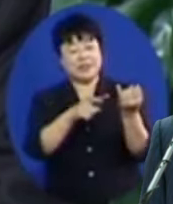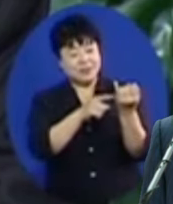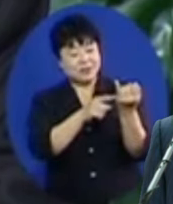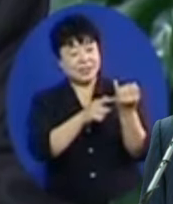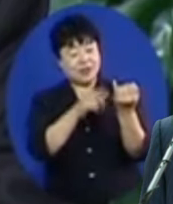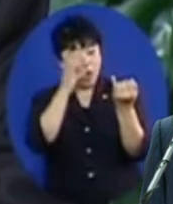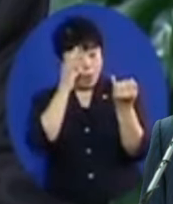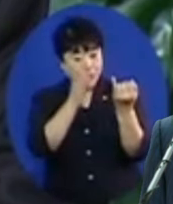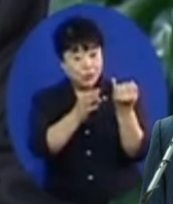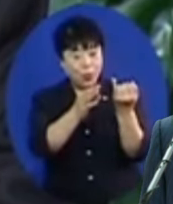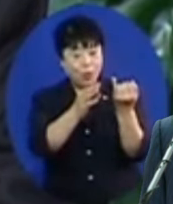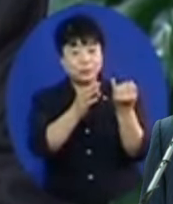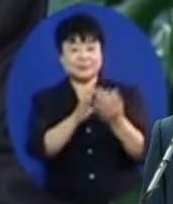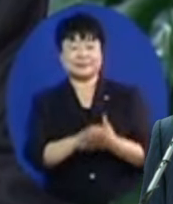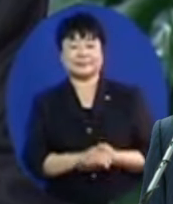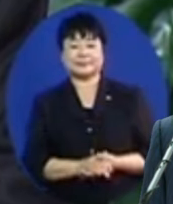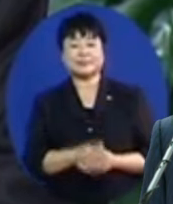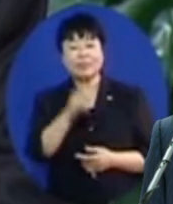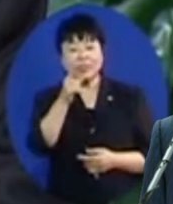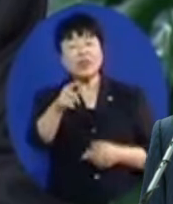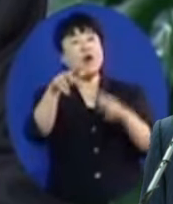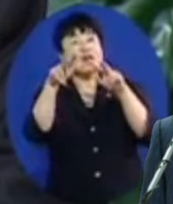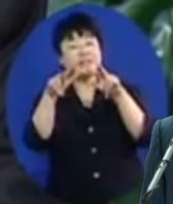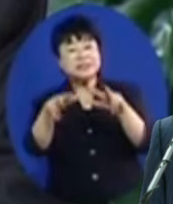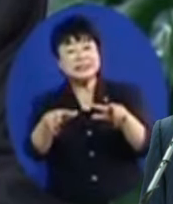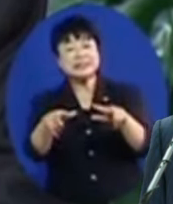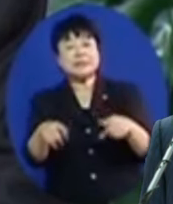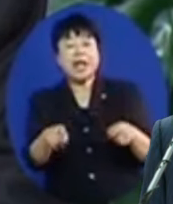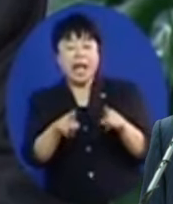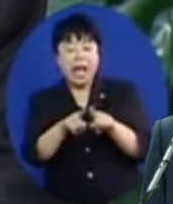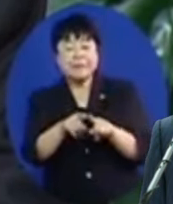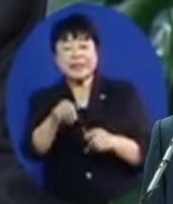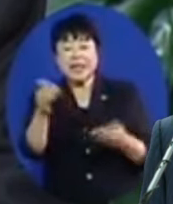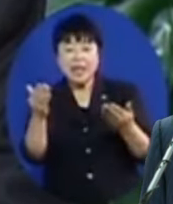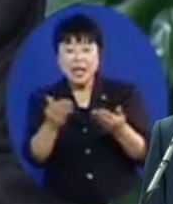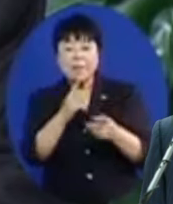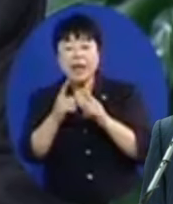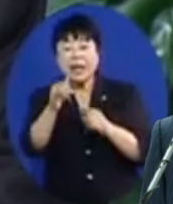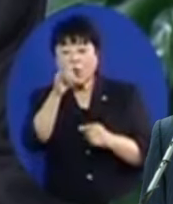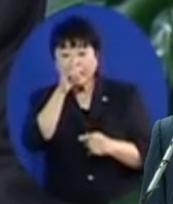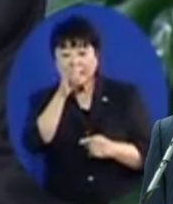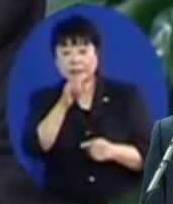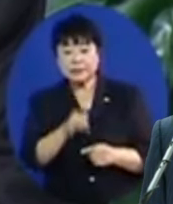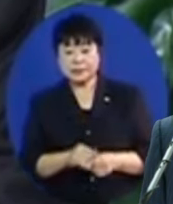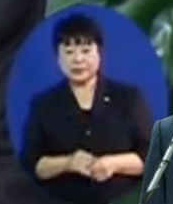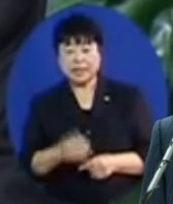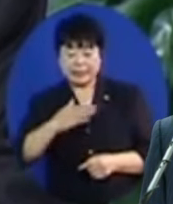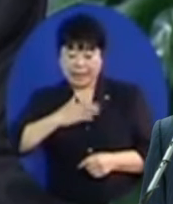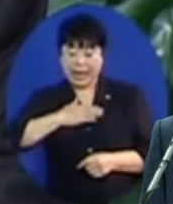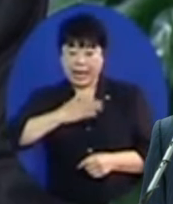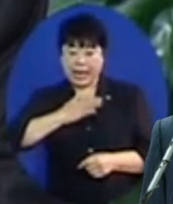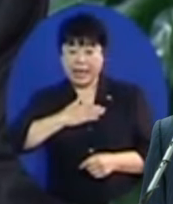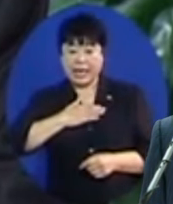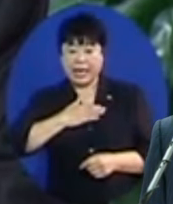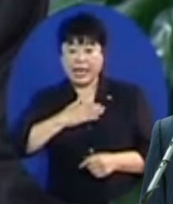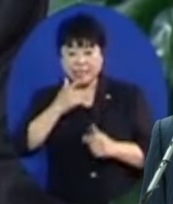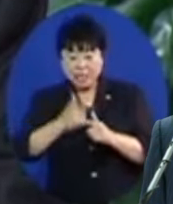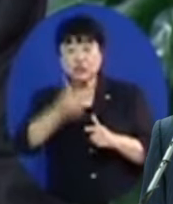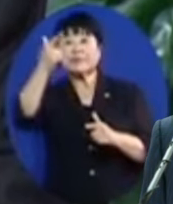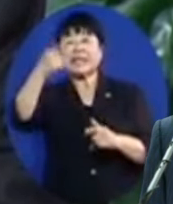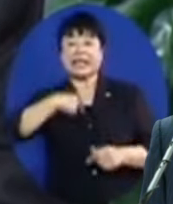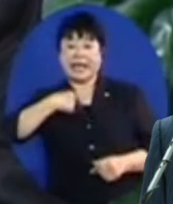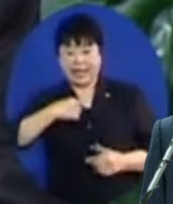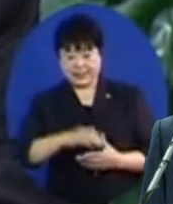자세히 보시고, 너가 지금 함께 일하고 말하고 있는 그 상대인 내가 그 메시아라고.